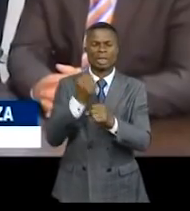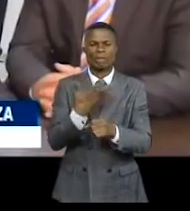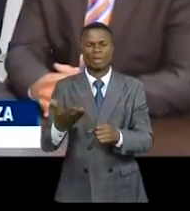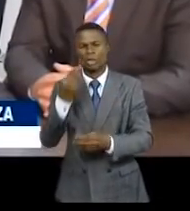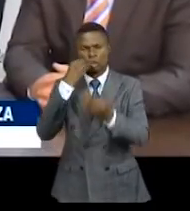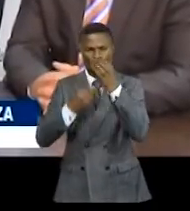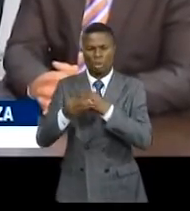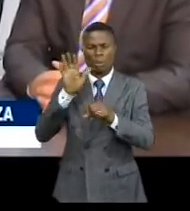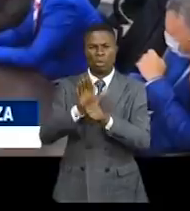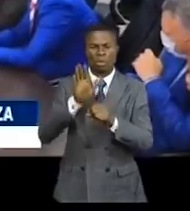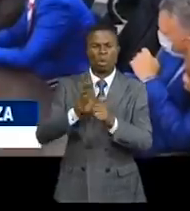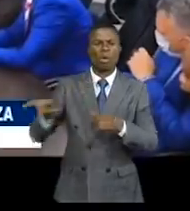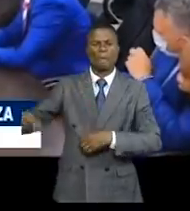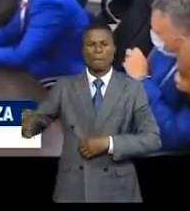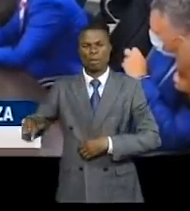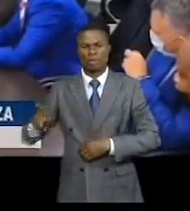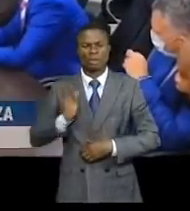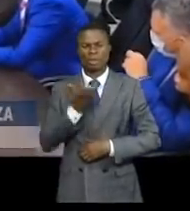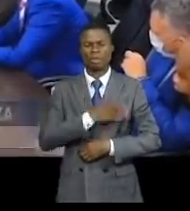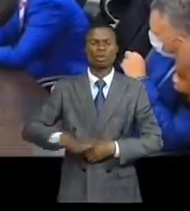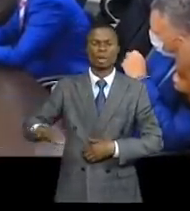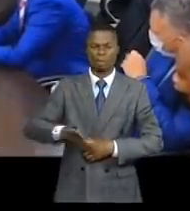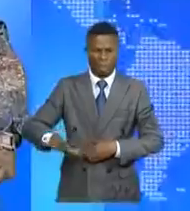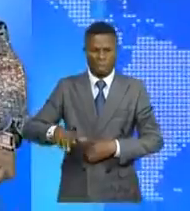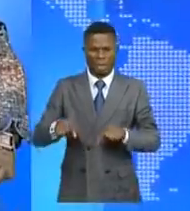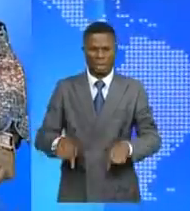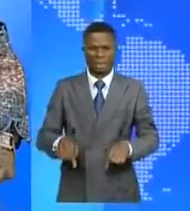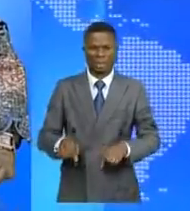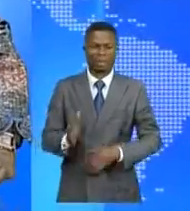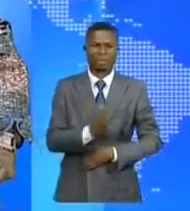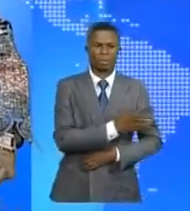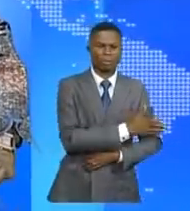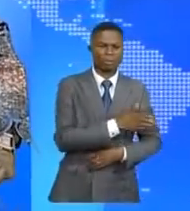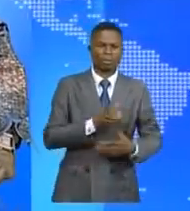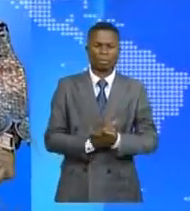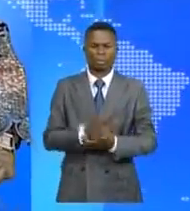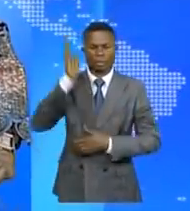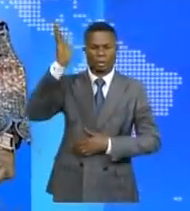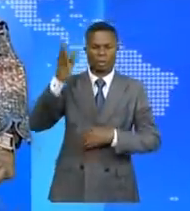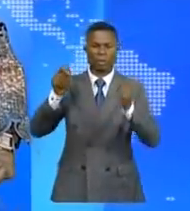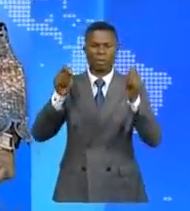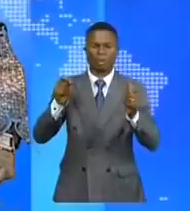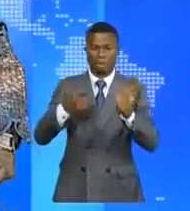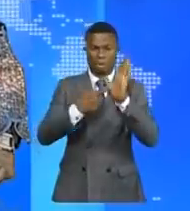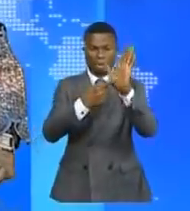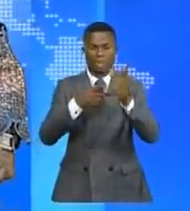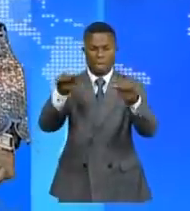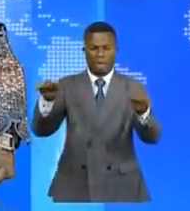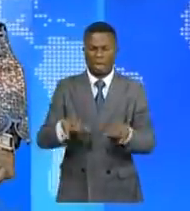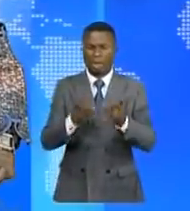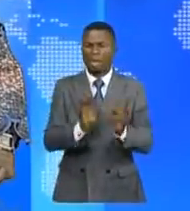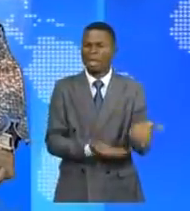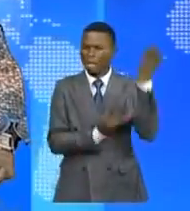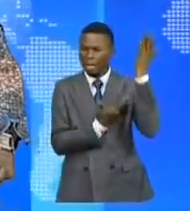dans différentes provinces de la République démocratique du Congo. Et puis une conférence de presse pour montrer la place importante